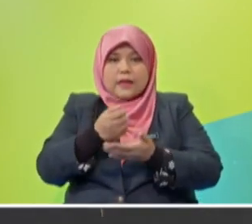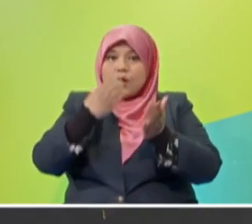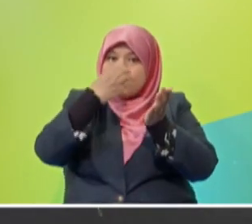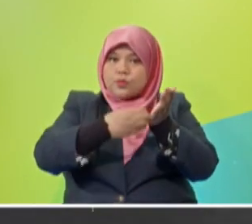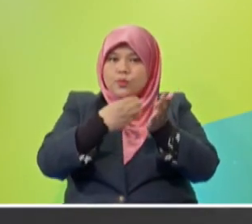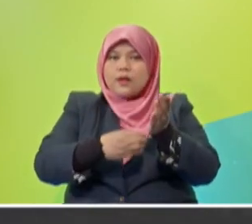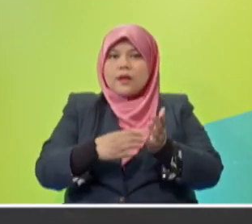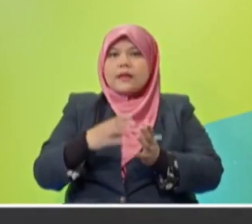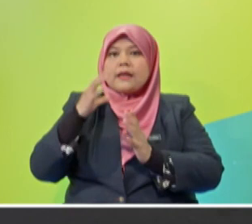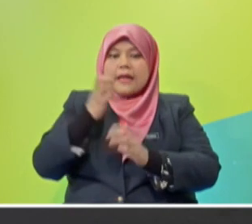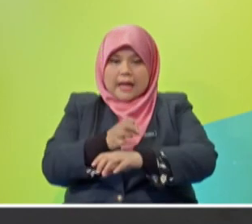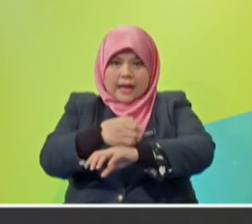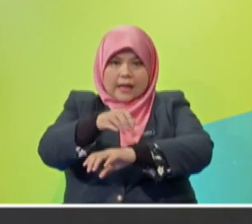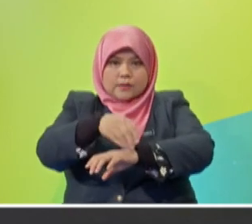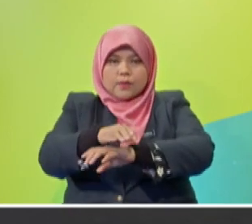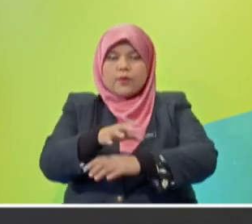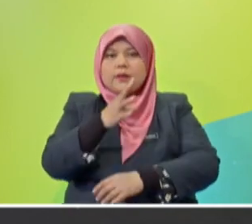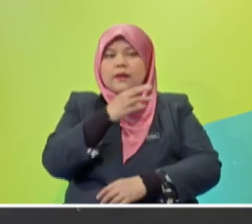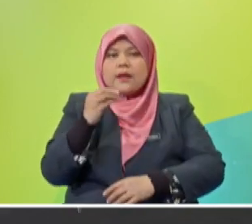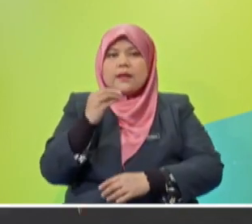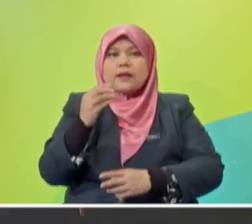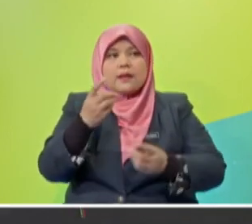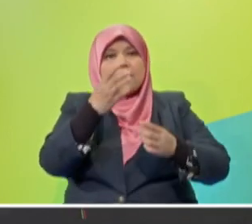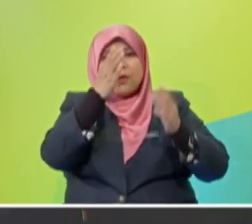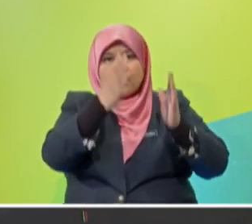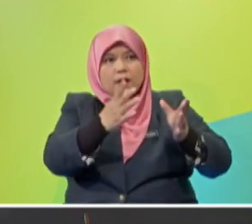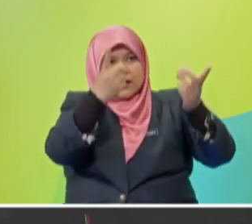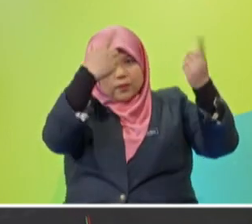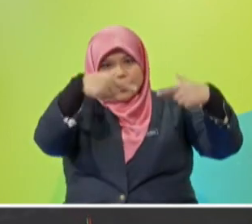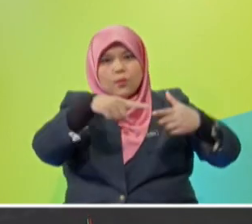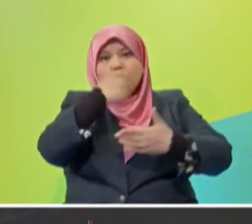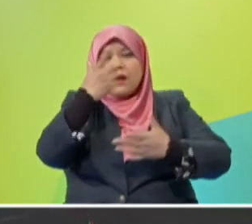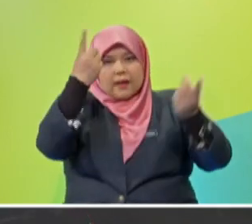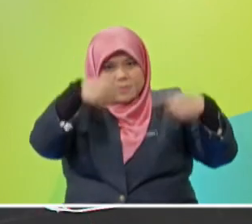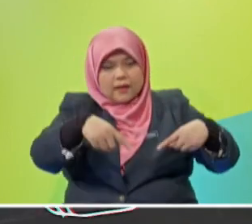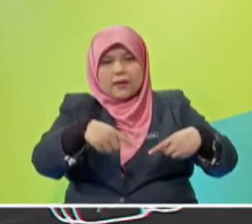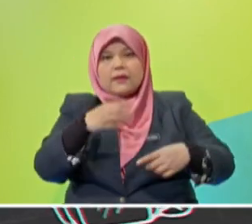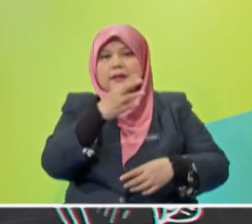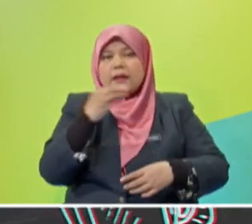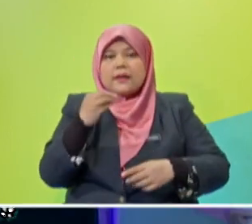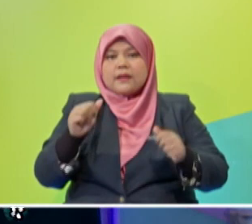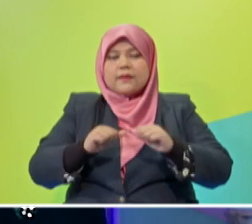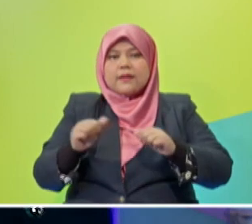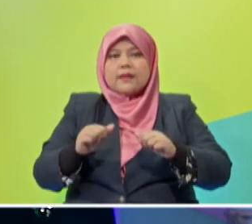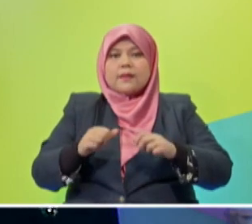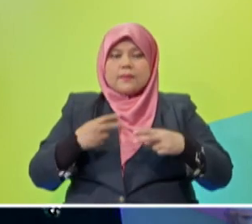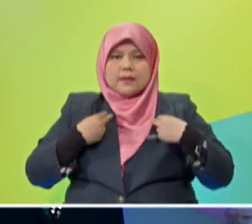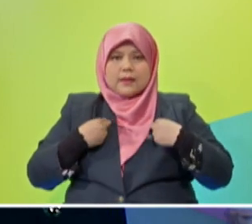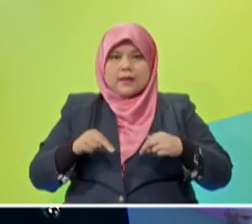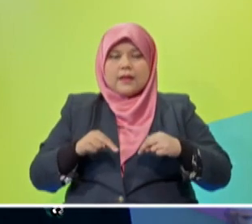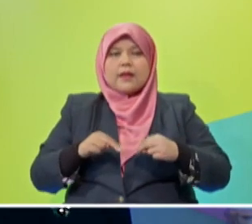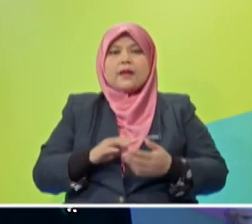hasil ekspor, kedatangan pelancong asing dan keuntungan aktiviti perniagaan. Sebab itulah pentingnya